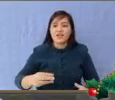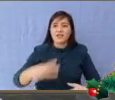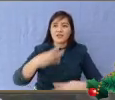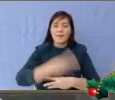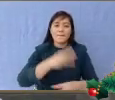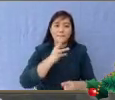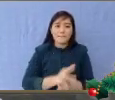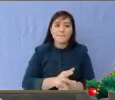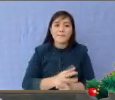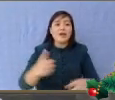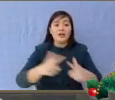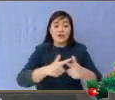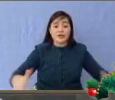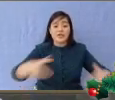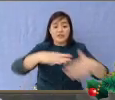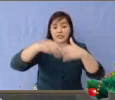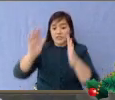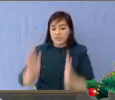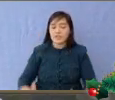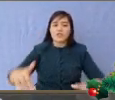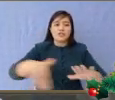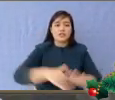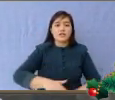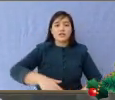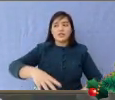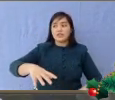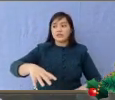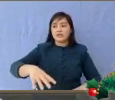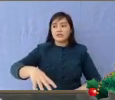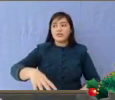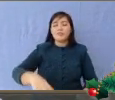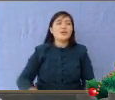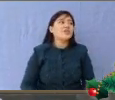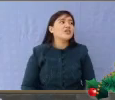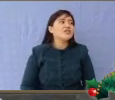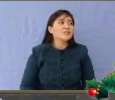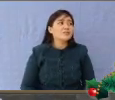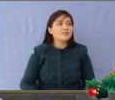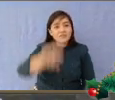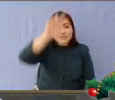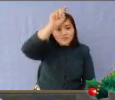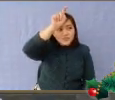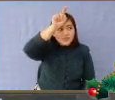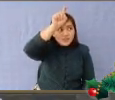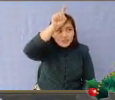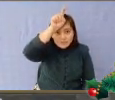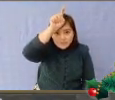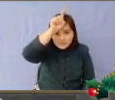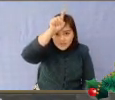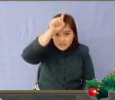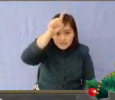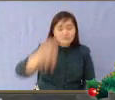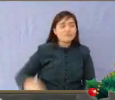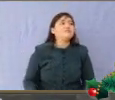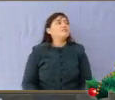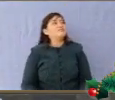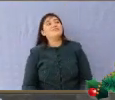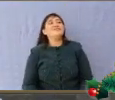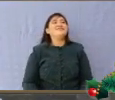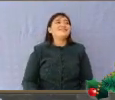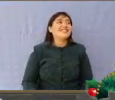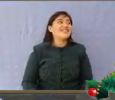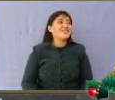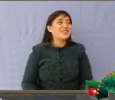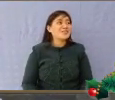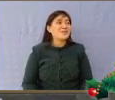Nung hinamon niya yung 450 prophets of Baal in Mount Carmel, sa pananampalataya niya sa Panginoon, natalo